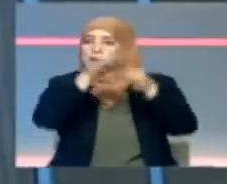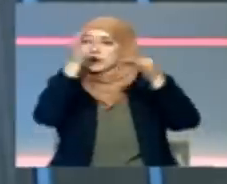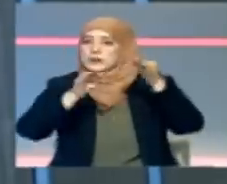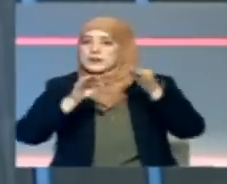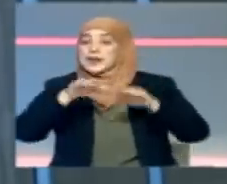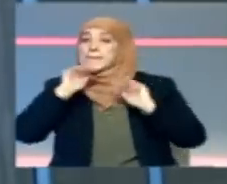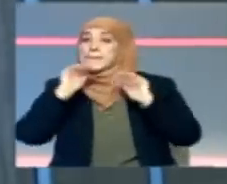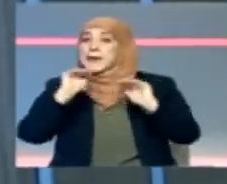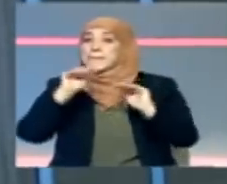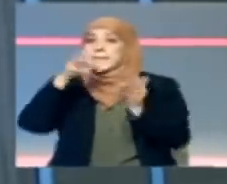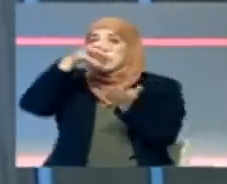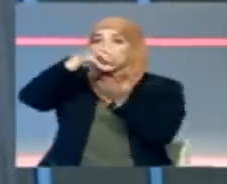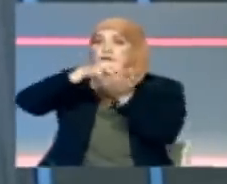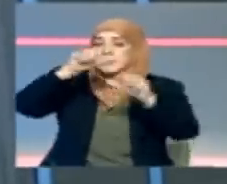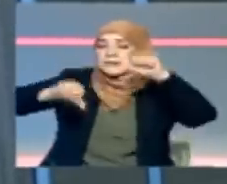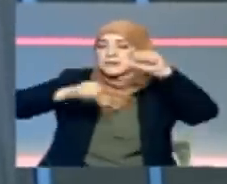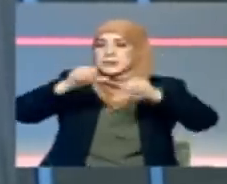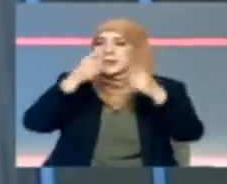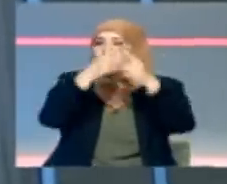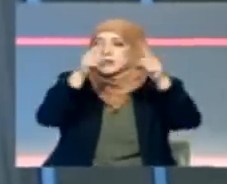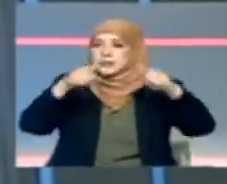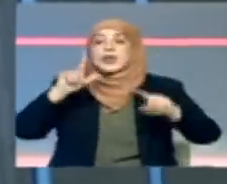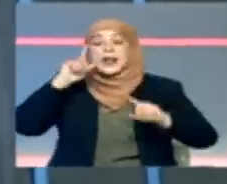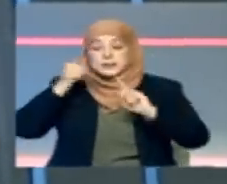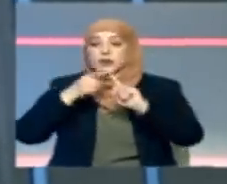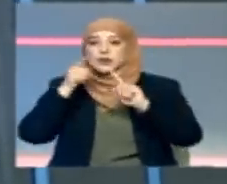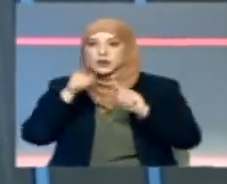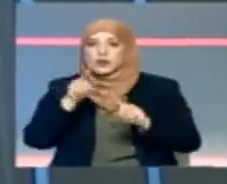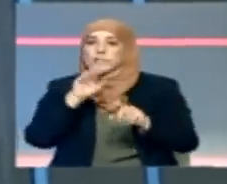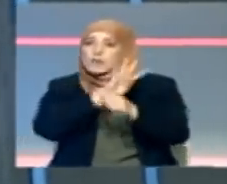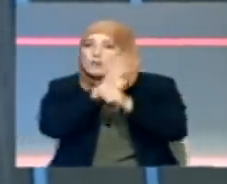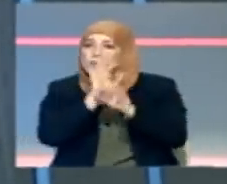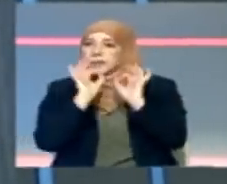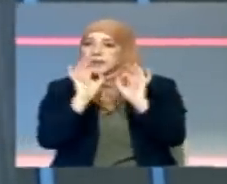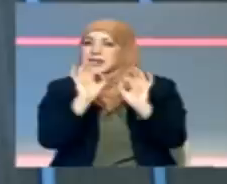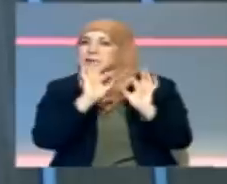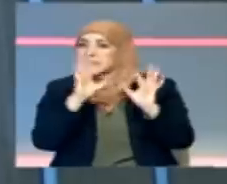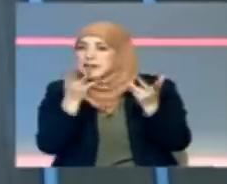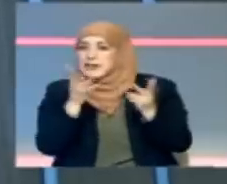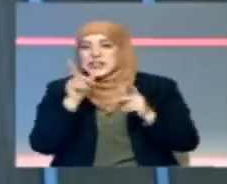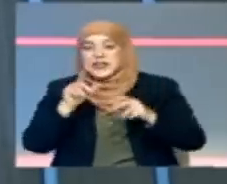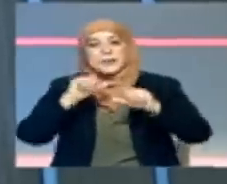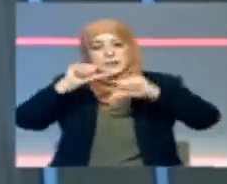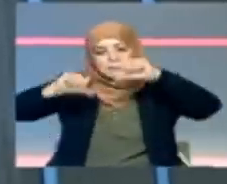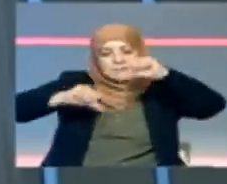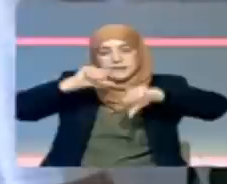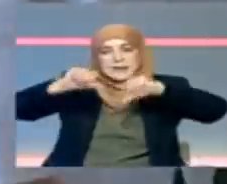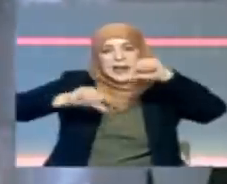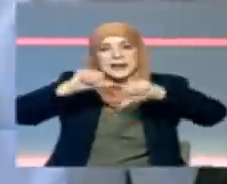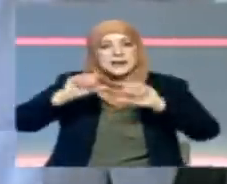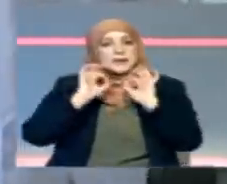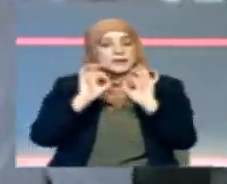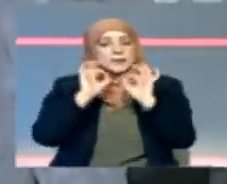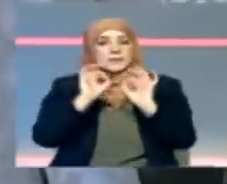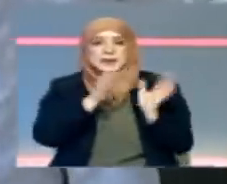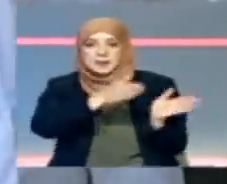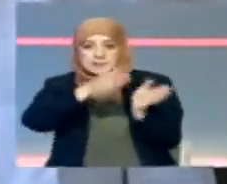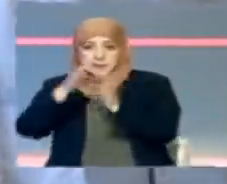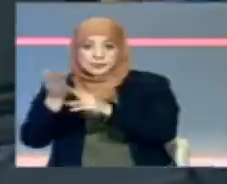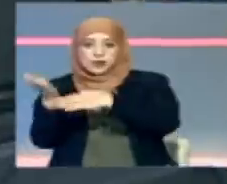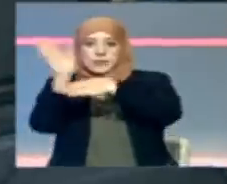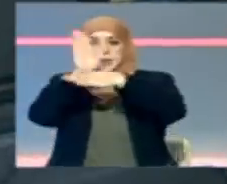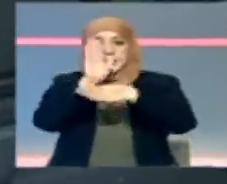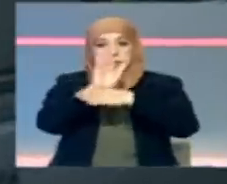أي نتيجة إيجابية لازم نعملوا لها تحليل التسلسل الجيني هذا. كما